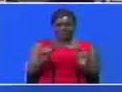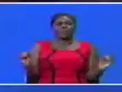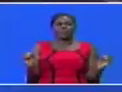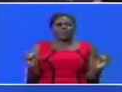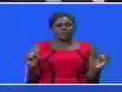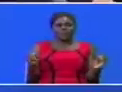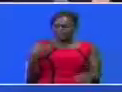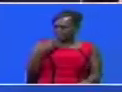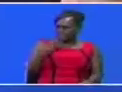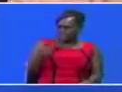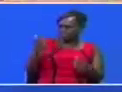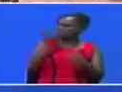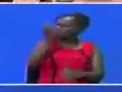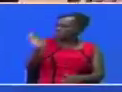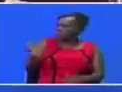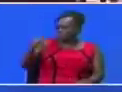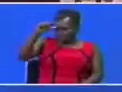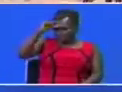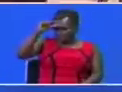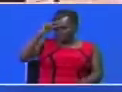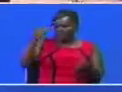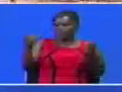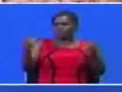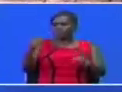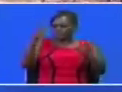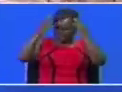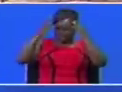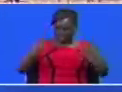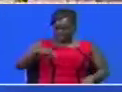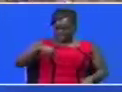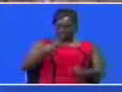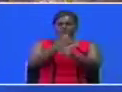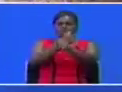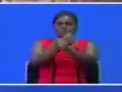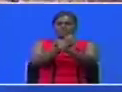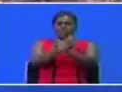kile unachodai kwamba kutelekezwa na serikali, wengi wakazi wameamua kujipa ulinzi